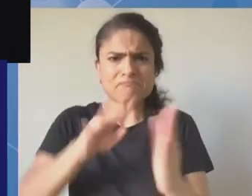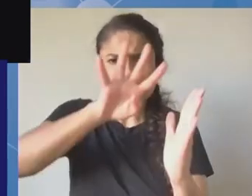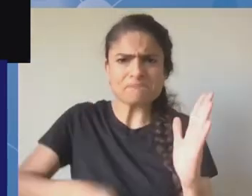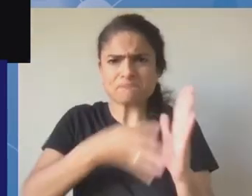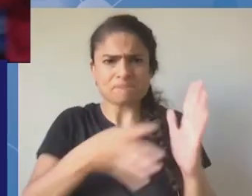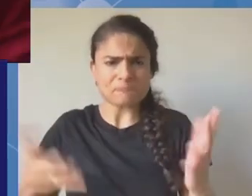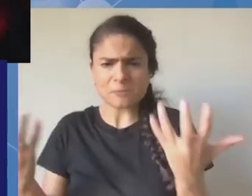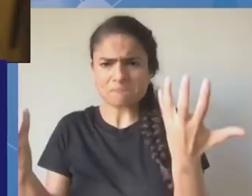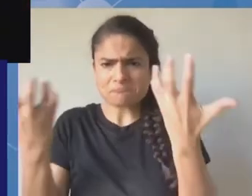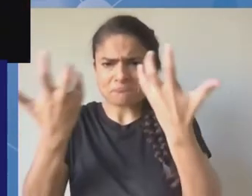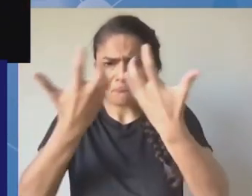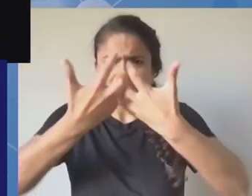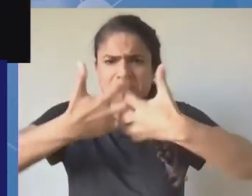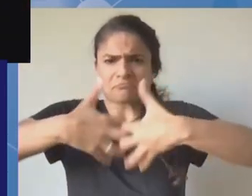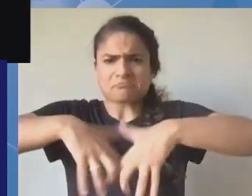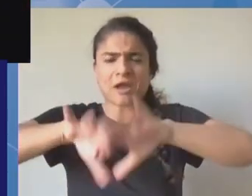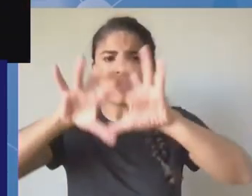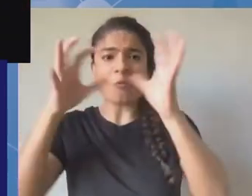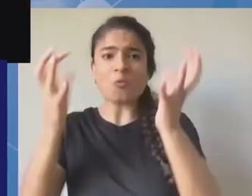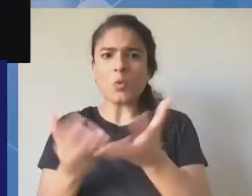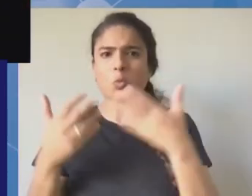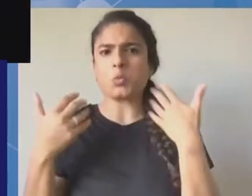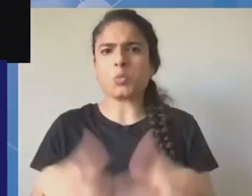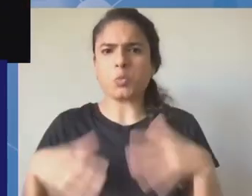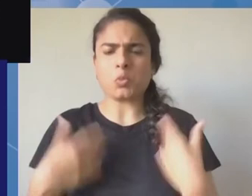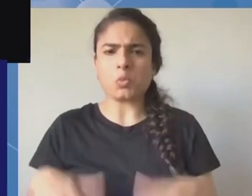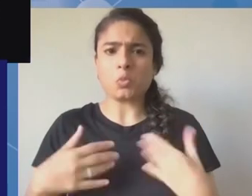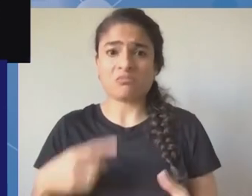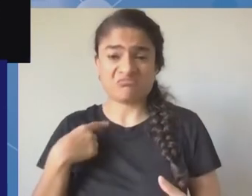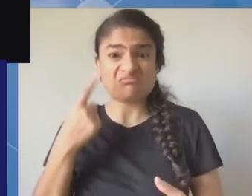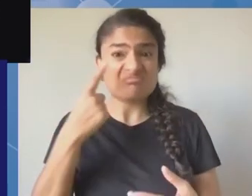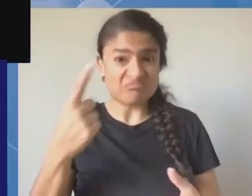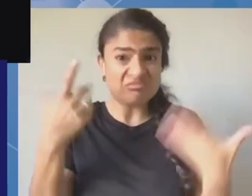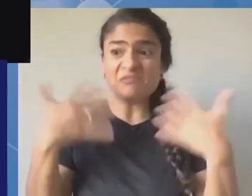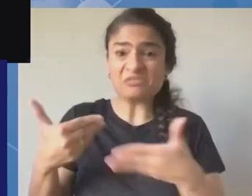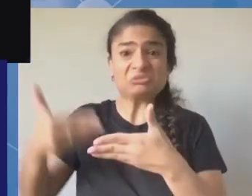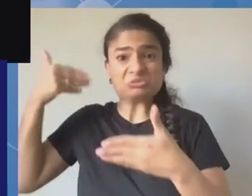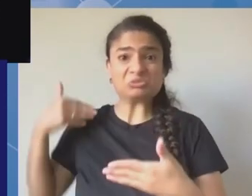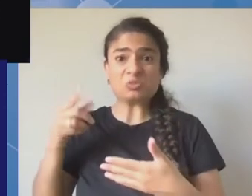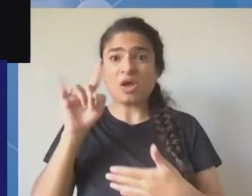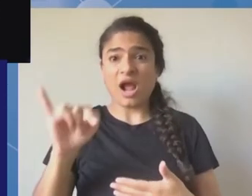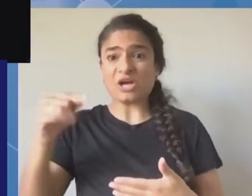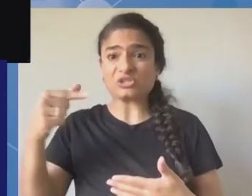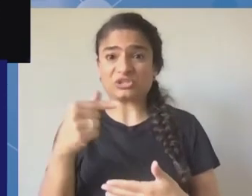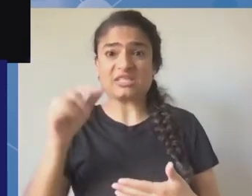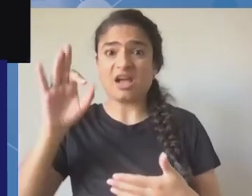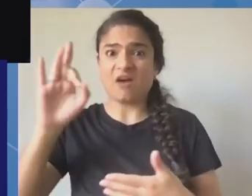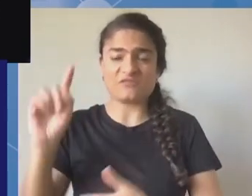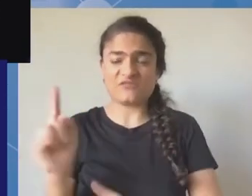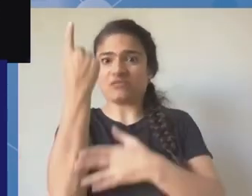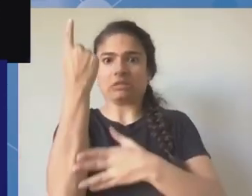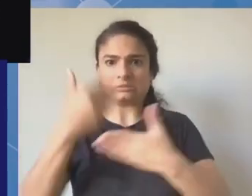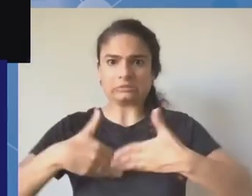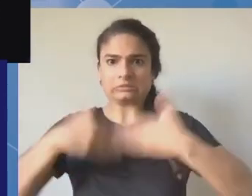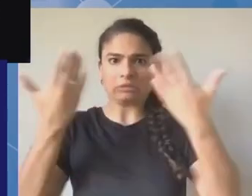在能够在另外一个时区参加我们的这些会谈，对他们来说他们是比较困难的。